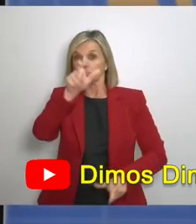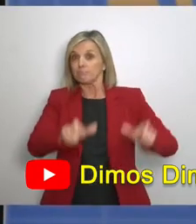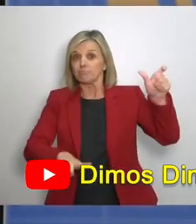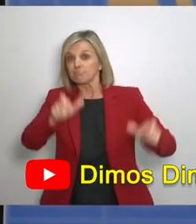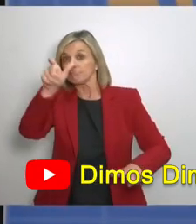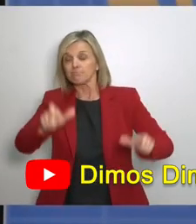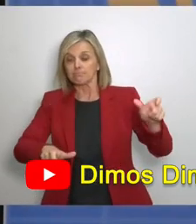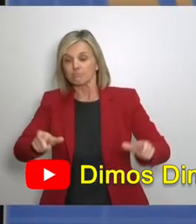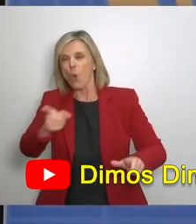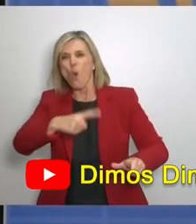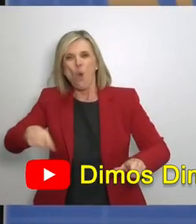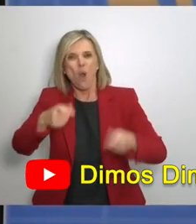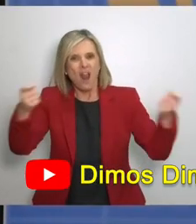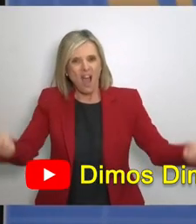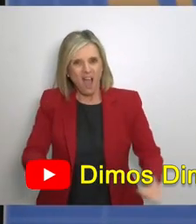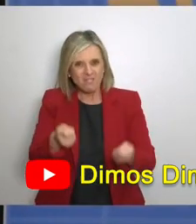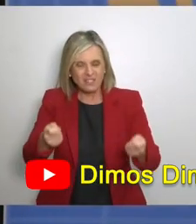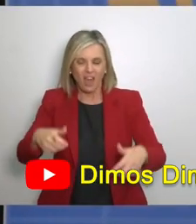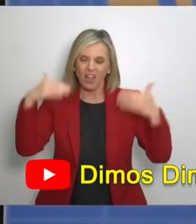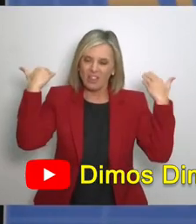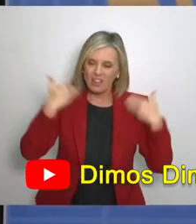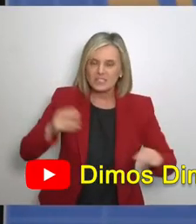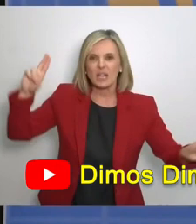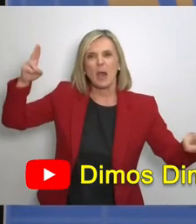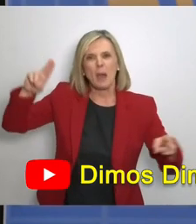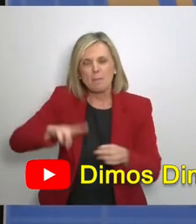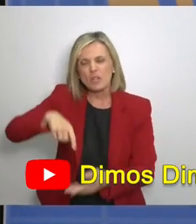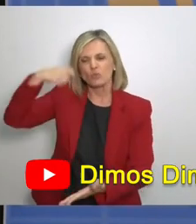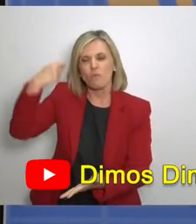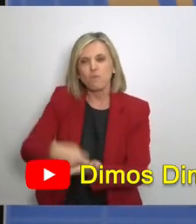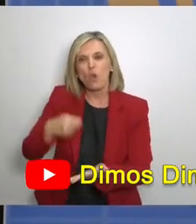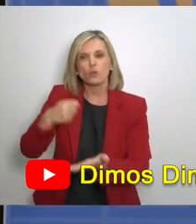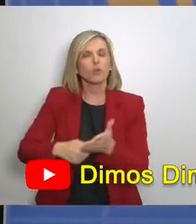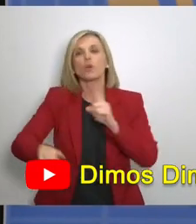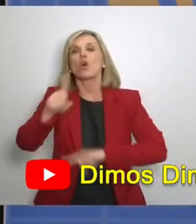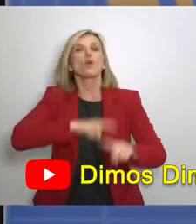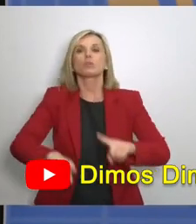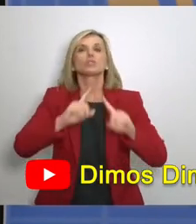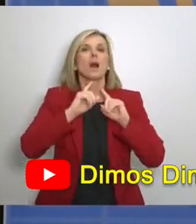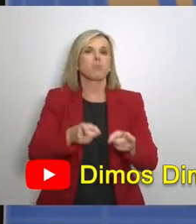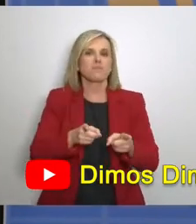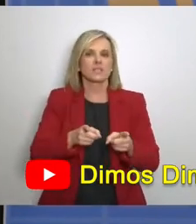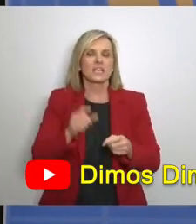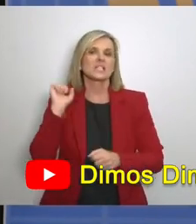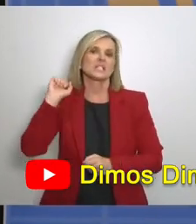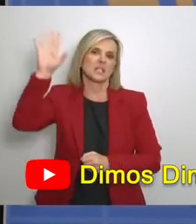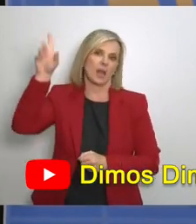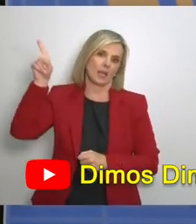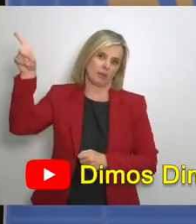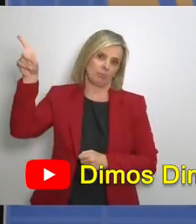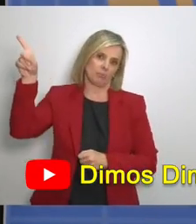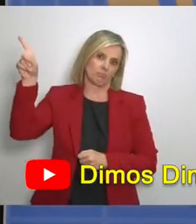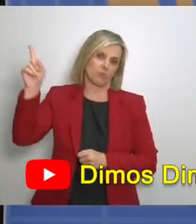ανθελληνικών αποφάσεων μέσα σε μία διαδικασία της κομματικής ζωής της χώρας